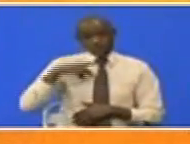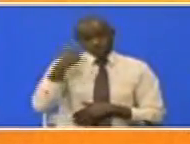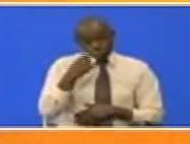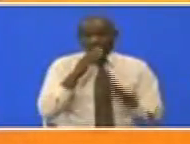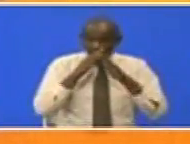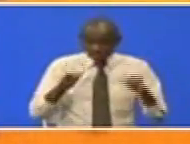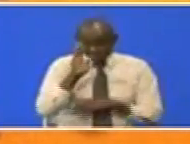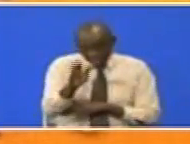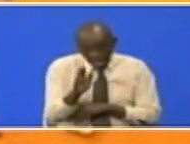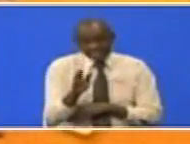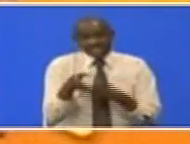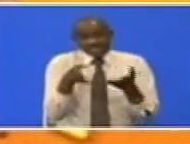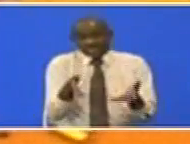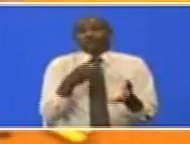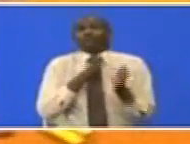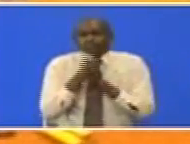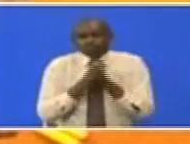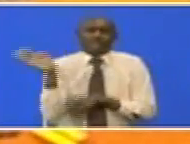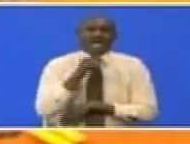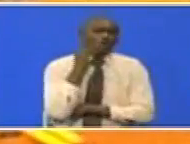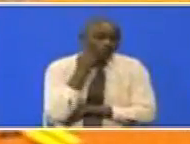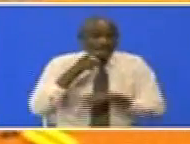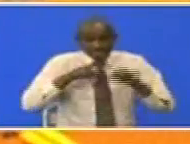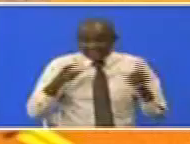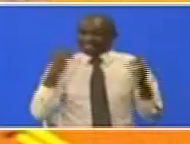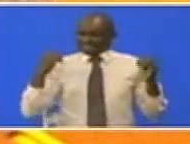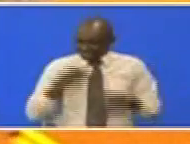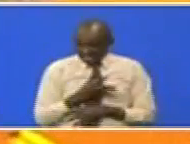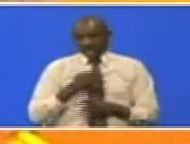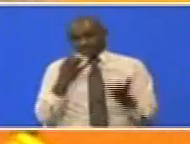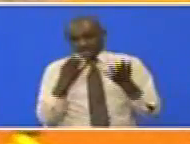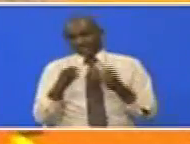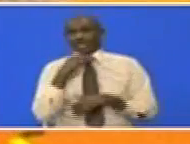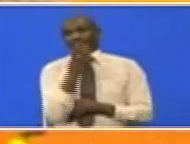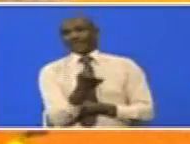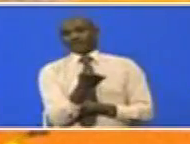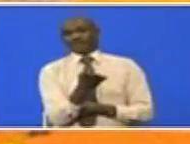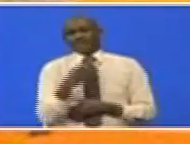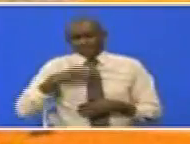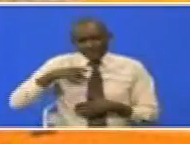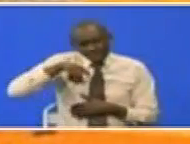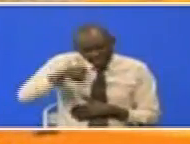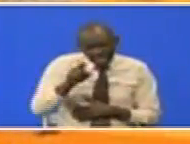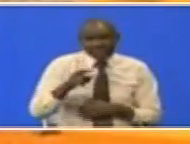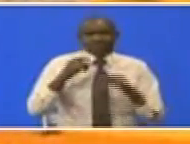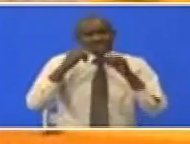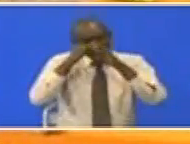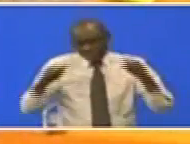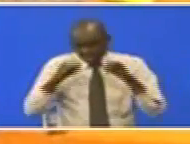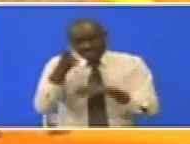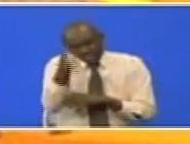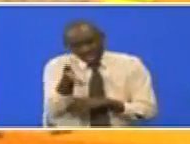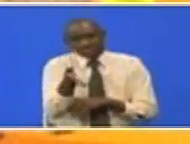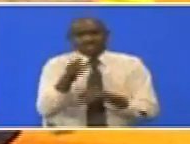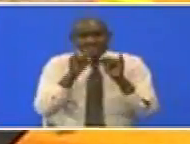makazi Yao wanatamani kurudi majumbani lakini Bado wanahofia usalama wao wakazi Hao walifika kukita mahema ama kambi